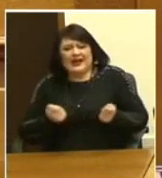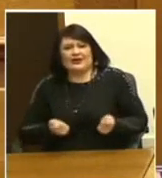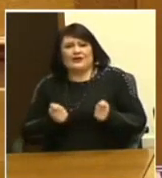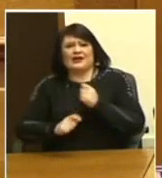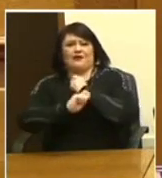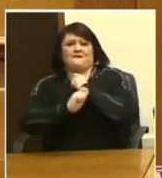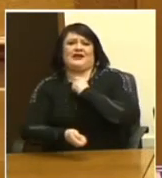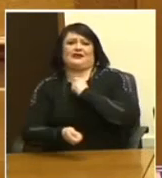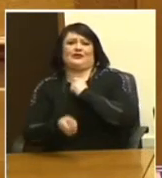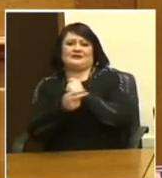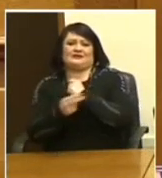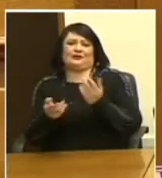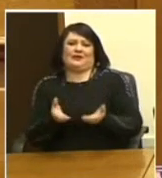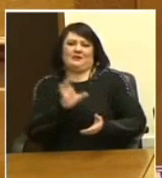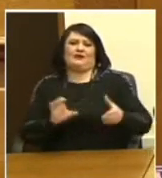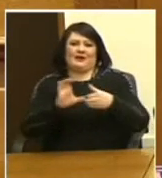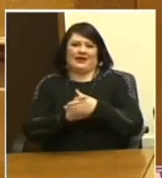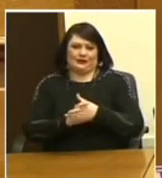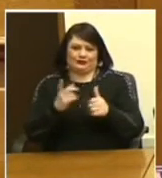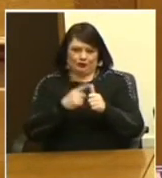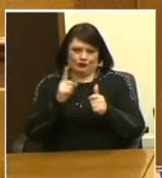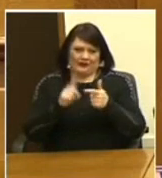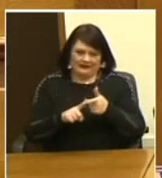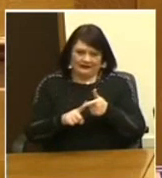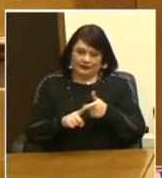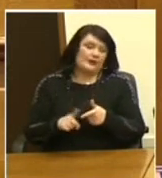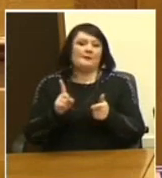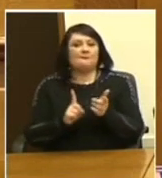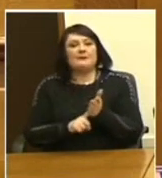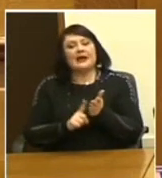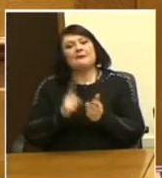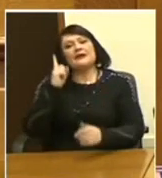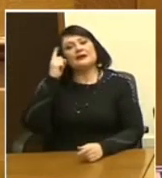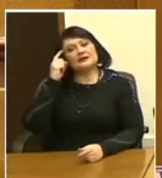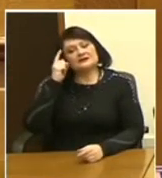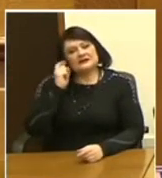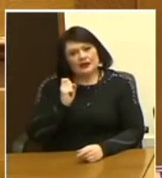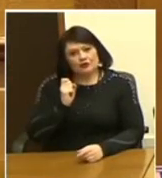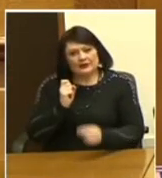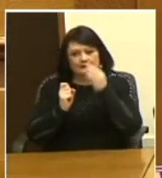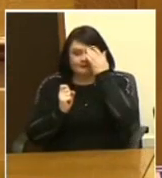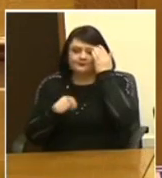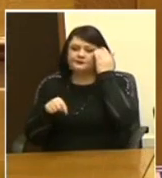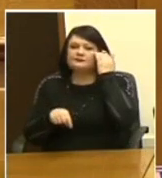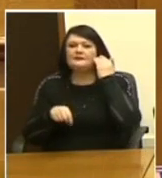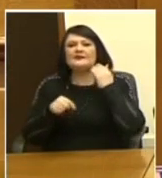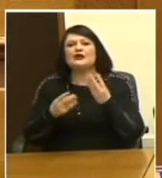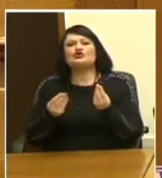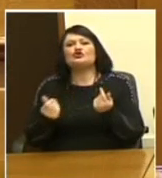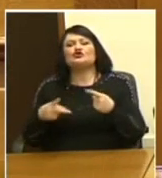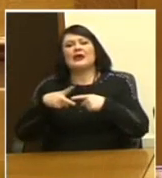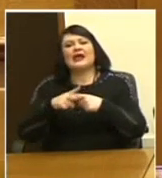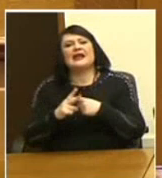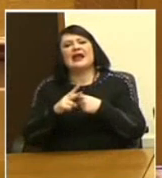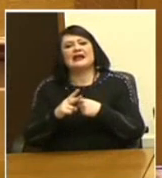βέτο. Το δεύτερο το οποίο πρέπει να γνωρίζουμε είναι ότι αυτό είναι ένα εργαλείο, το οποίο